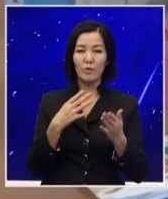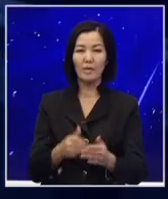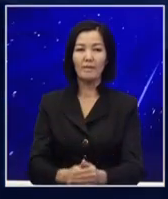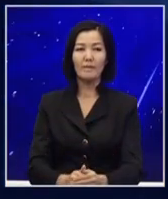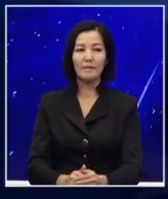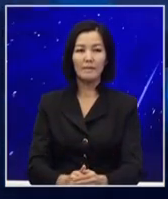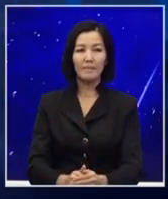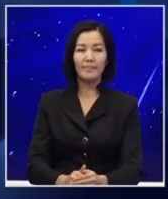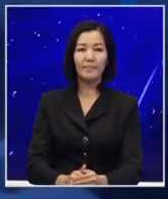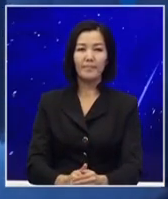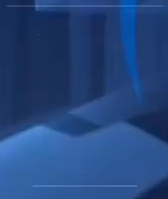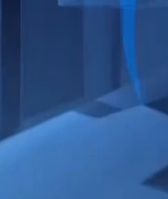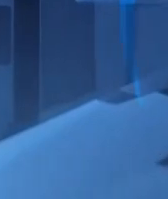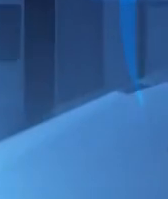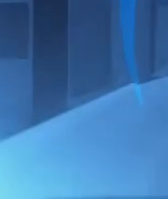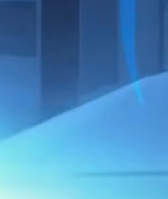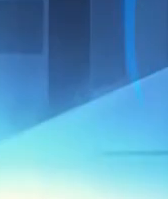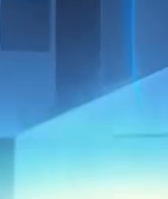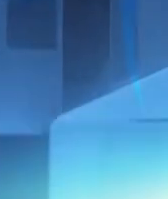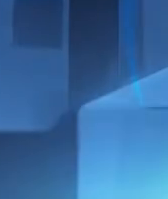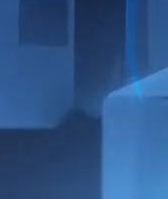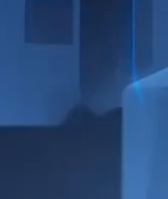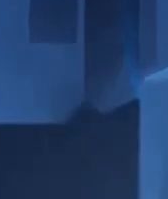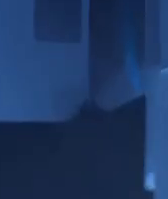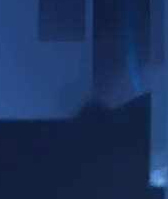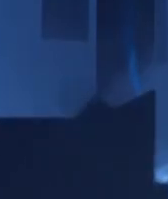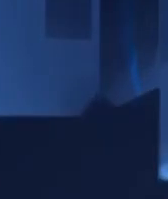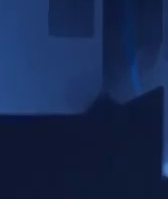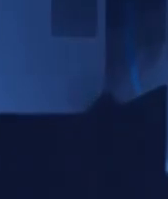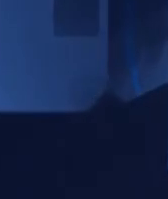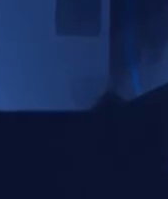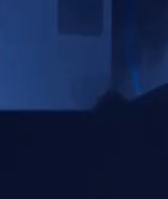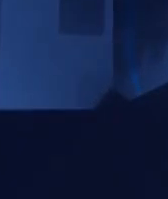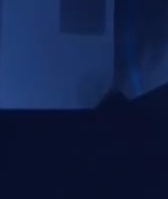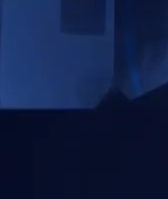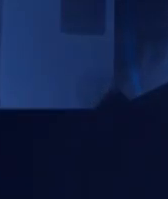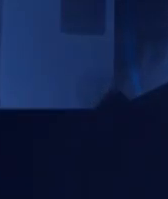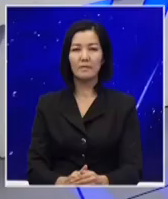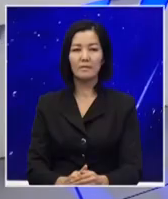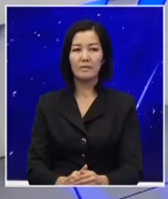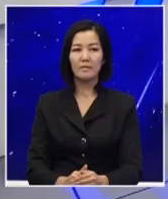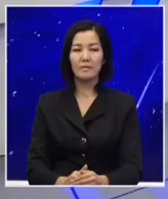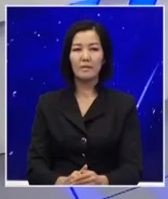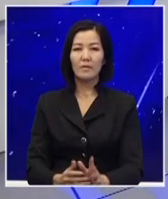қаламгер. Құрманжан Қасымжанұлы, Аманжол Жөнкешев, Жетісу арнасы.